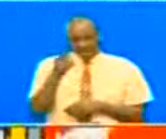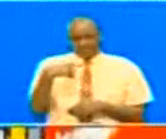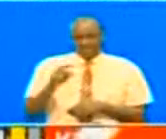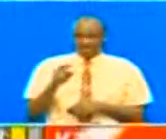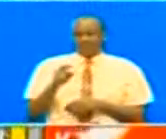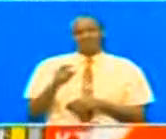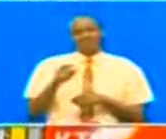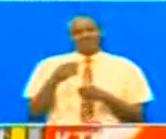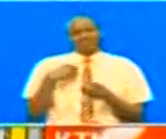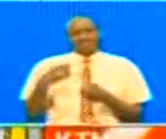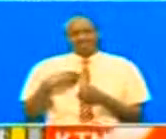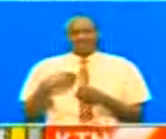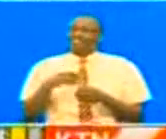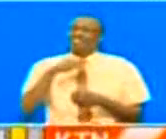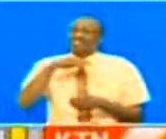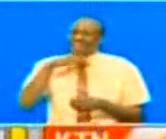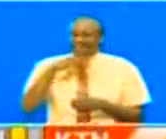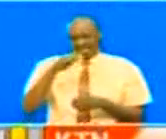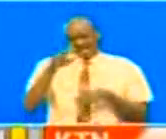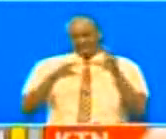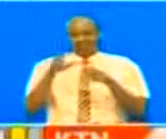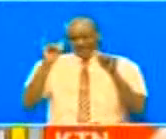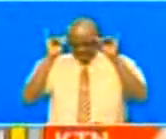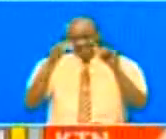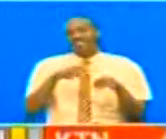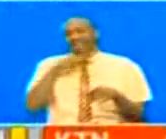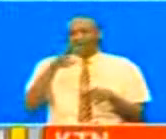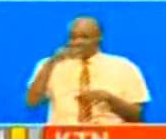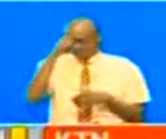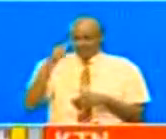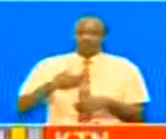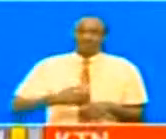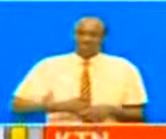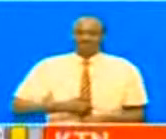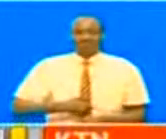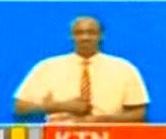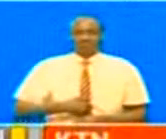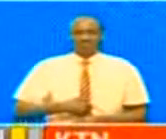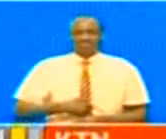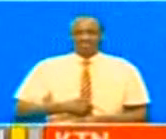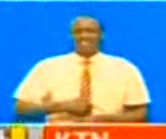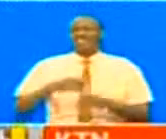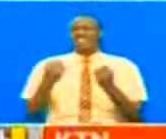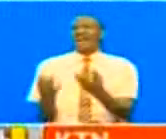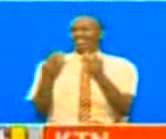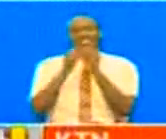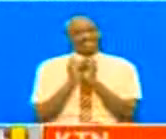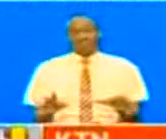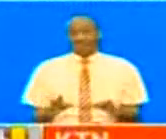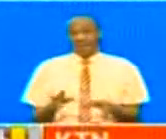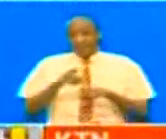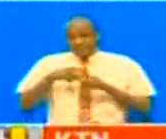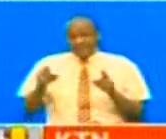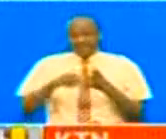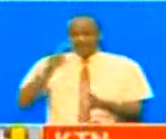ndama wao kutokana na makali ya njaa. Mekubwa kwa sababu ya njaa. Ndiyo, hakuna nyasi. Kinachotonesha